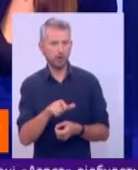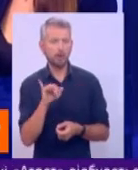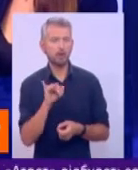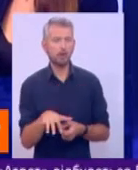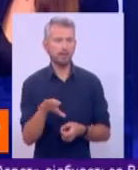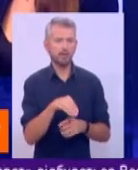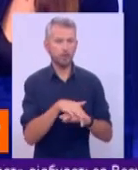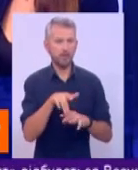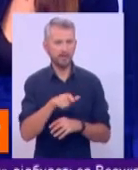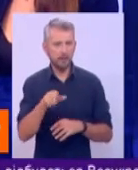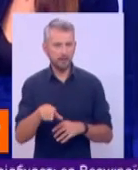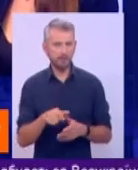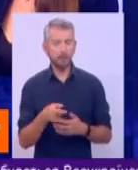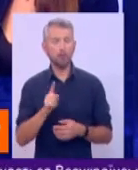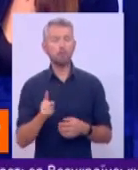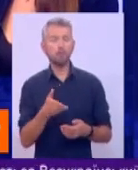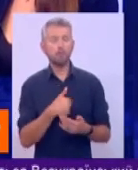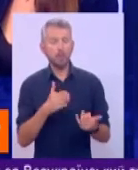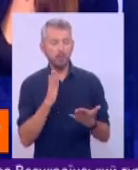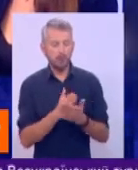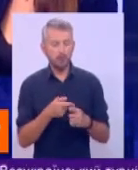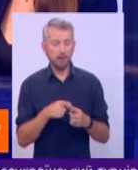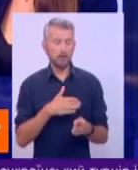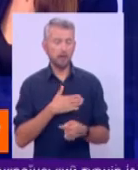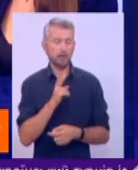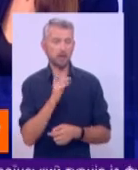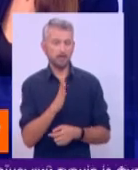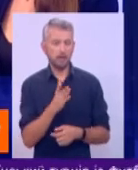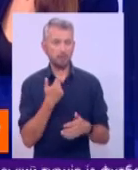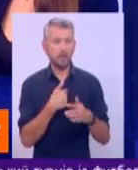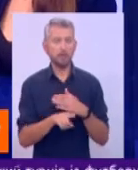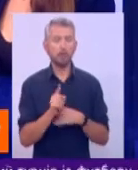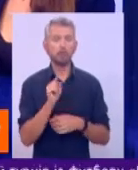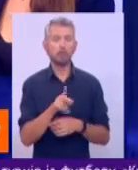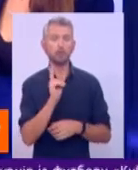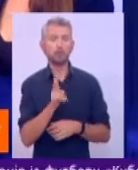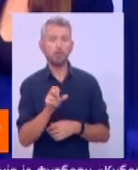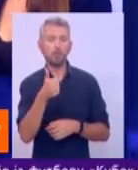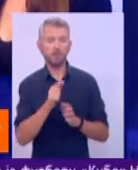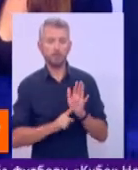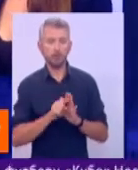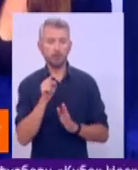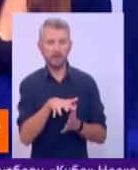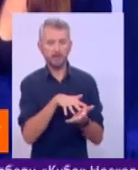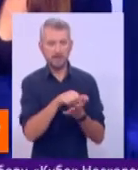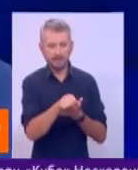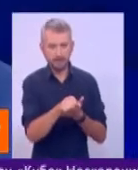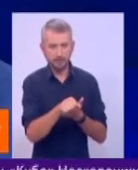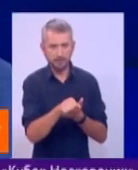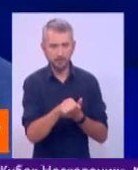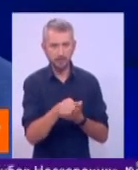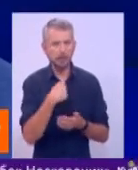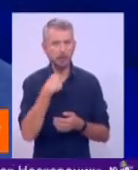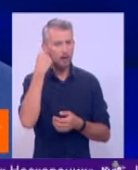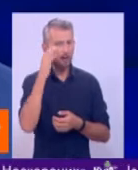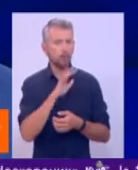всего населения, да, то есть то, что мы имеем, это наши квартиры. Поэтому тот, кто первый начнет это сносить, я не